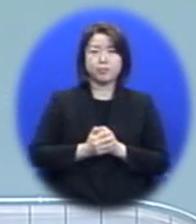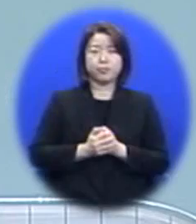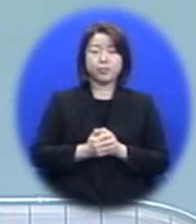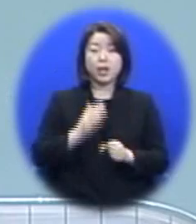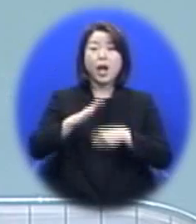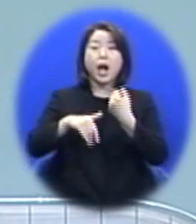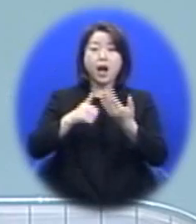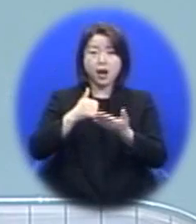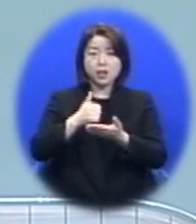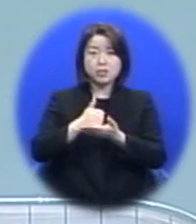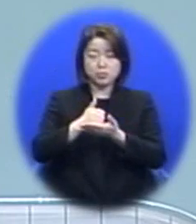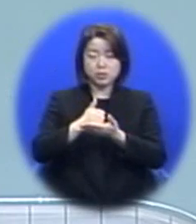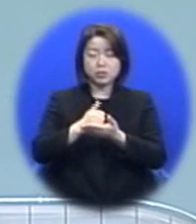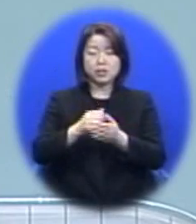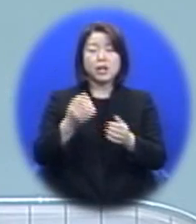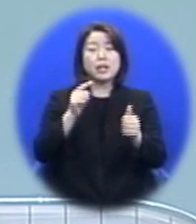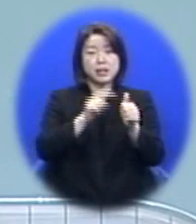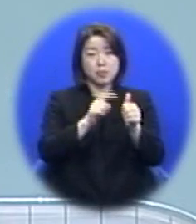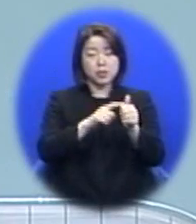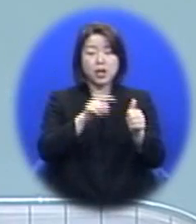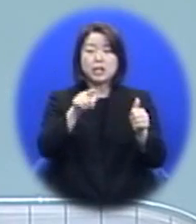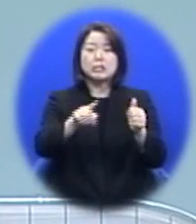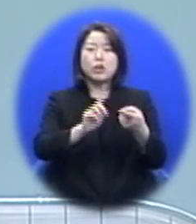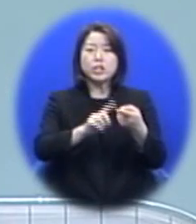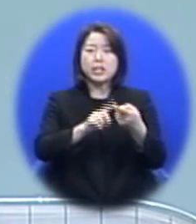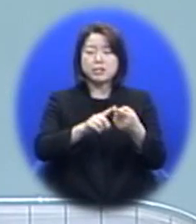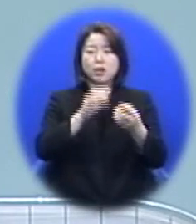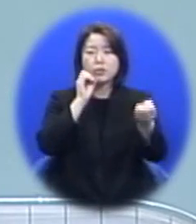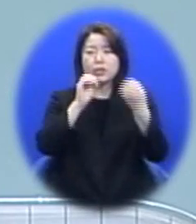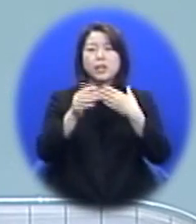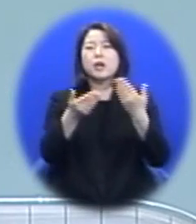하나님은 남편에게 그것에 대해서 대답해 주라는.